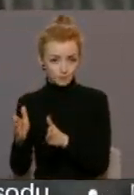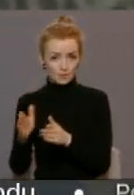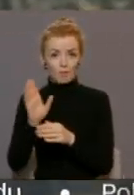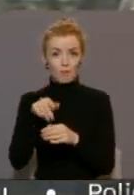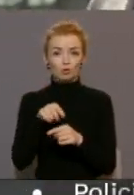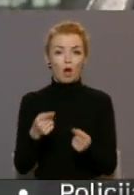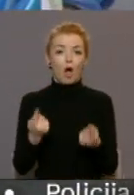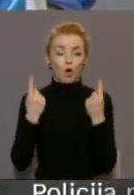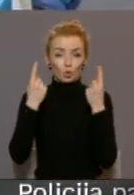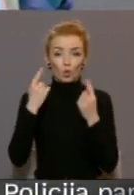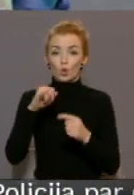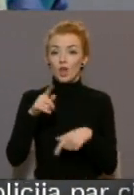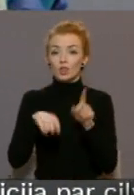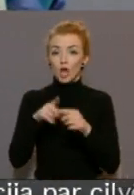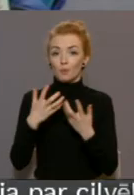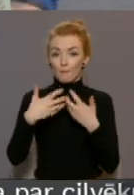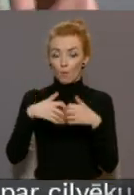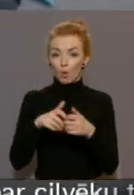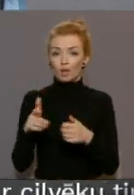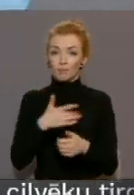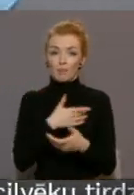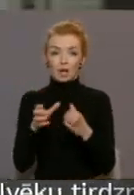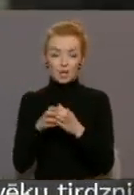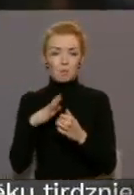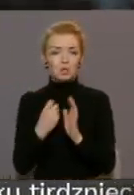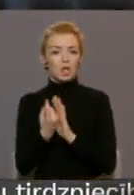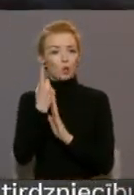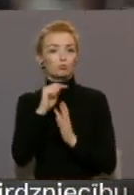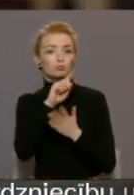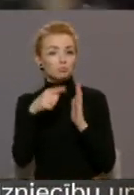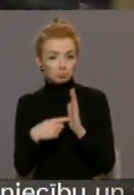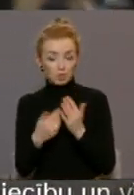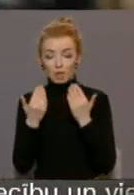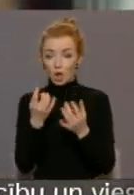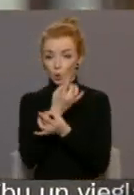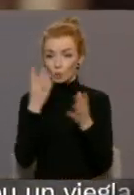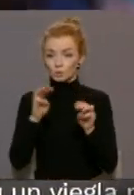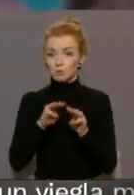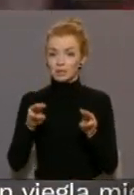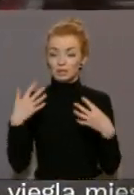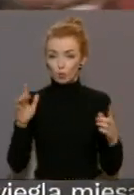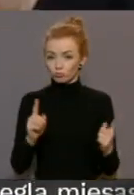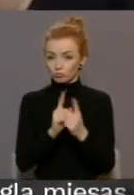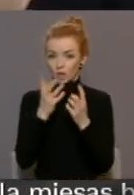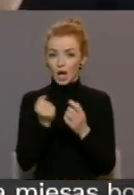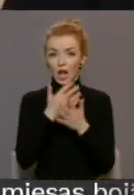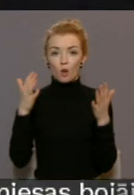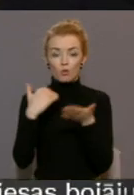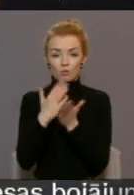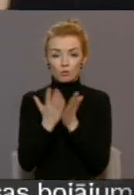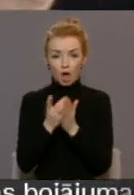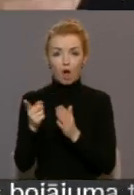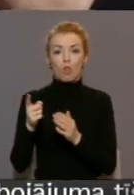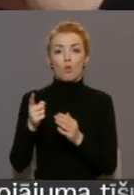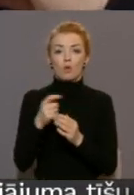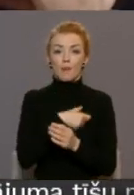atlīdzības aktualizēšanu, jo dažiem politiskajiem spēkiem bija radušies jautājumi. Šobrīd kultūras ministrs jau ticies ar lielāko daļu koalīcijas